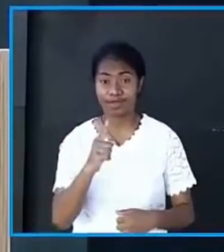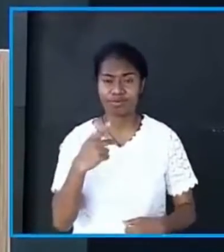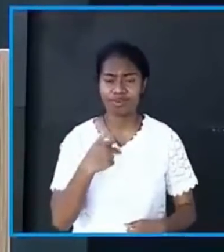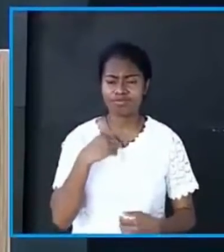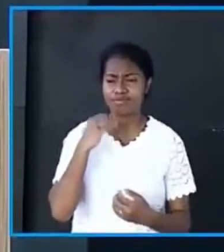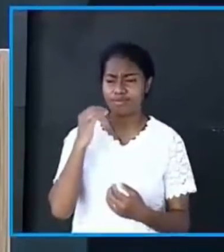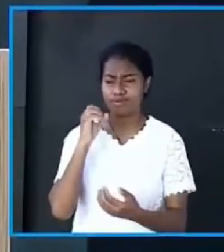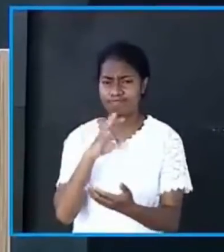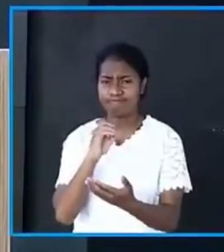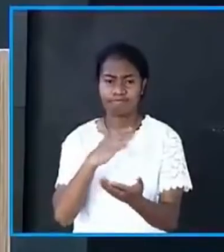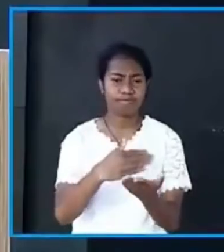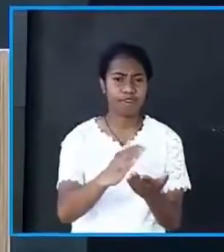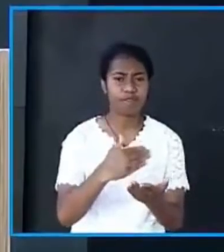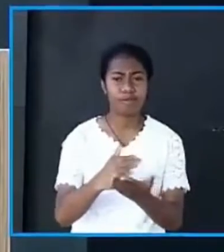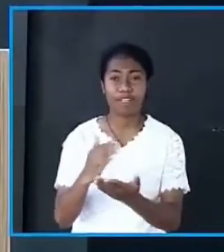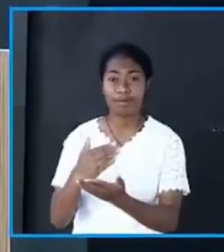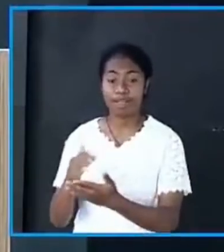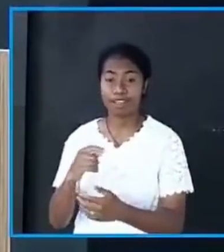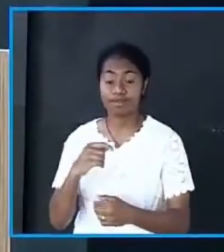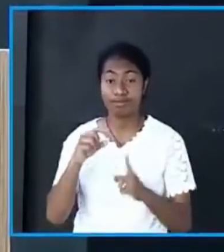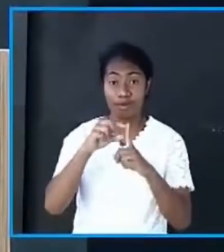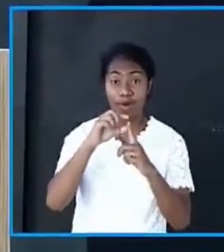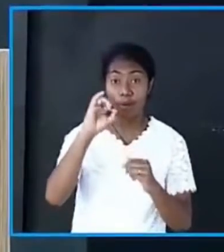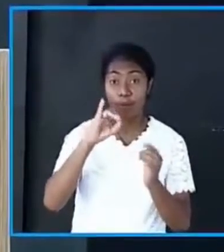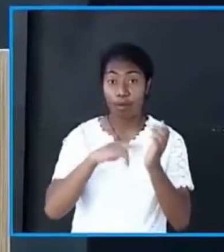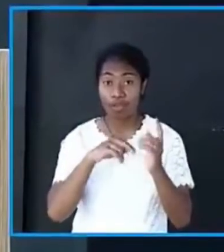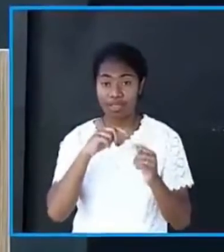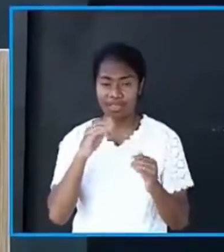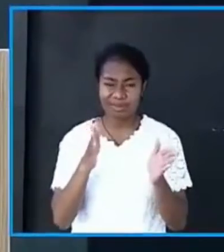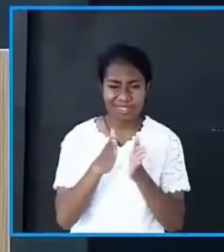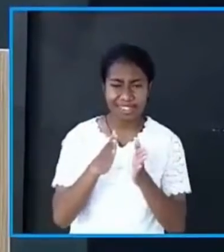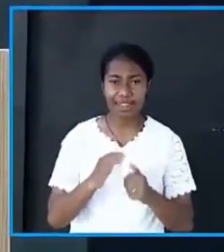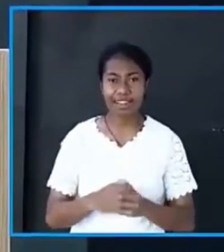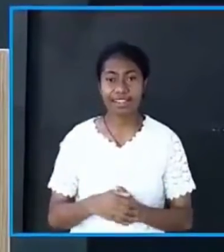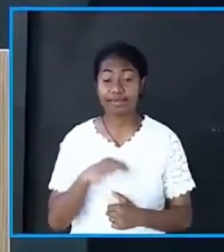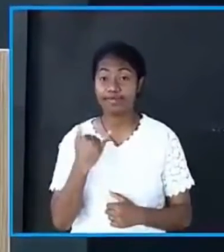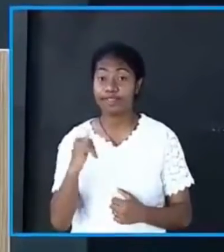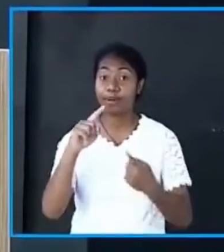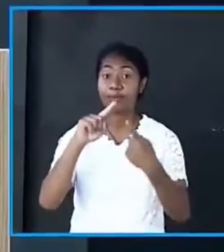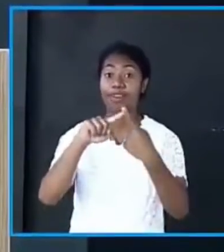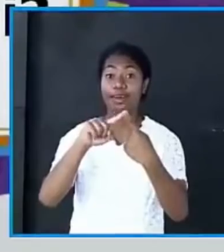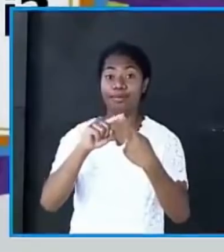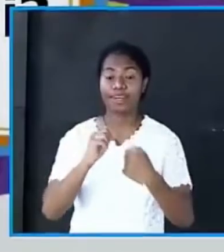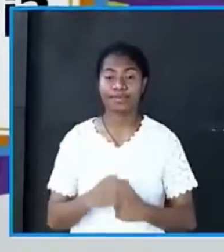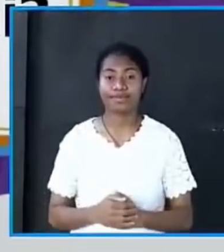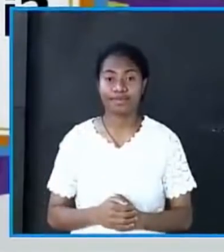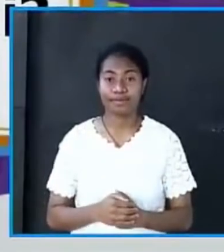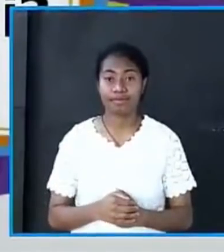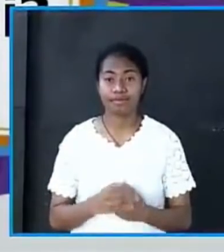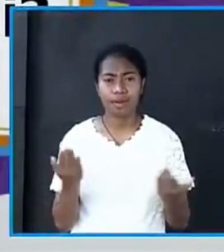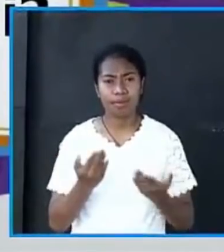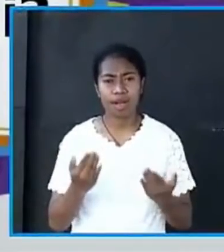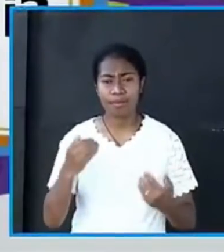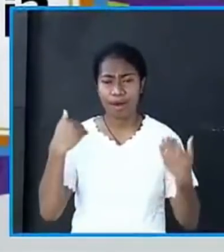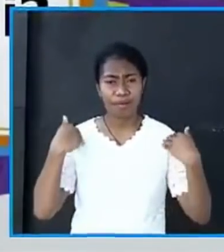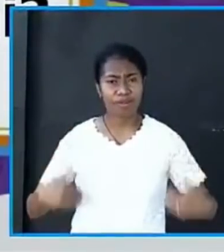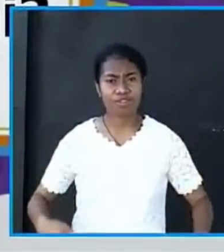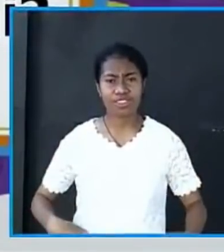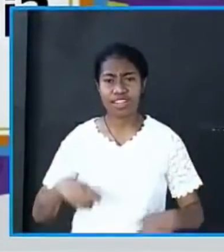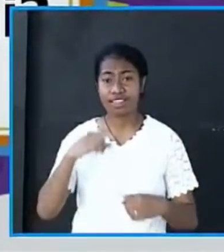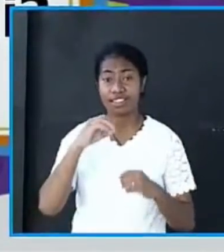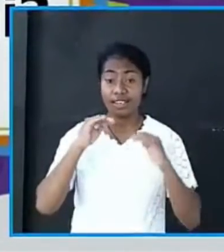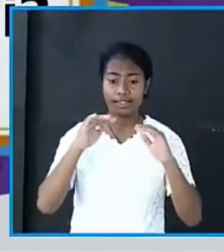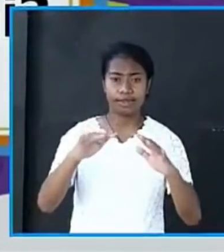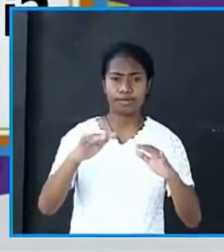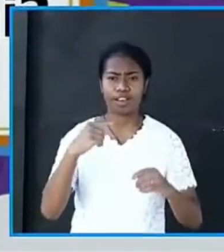sudah membagi lagi di dalam Point yang lebih kecil lagi yang pertama adalah mengapa manusia diciptakan paling